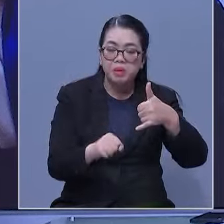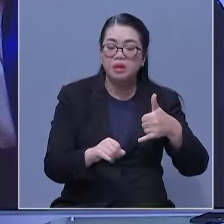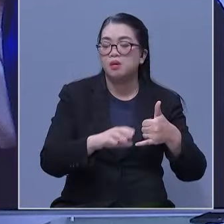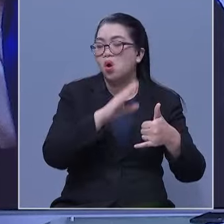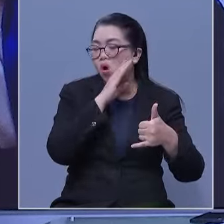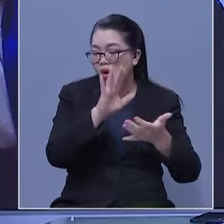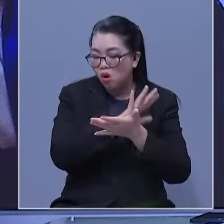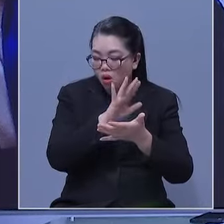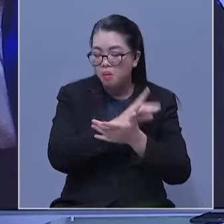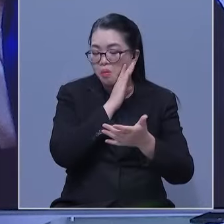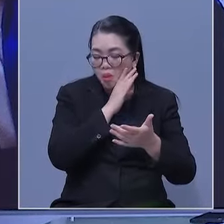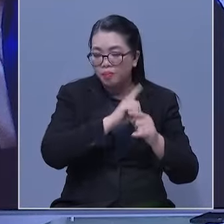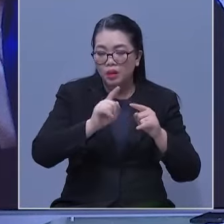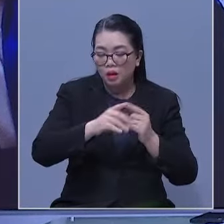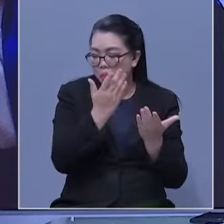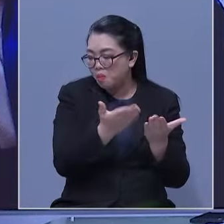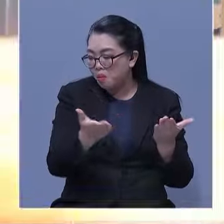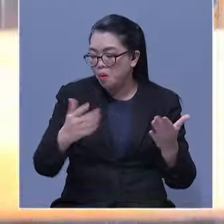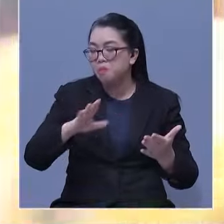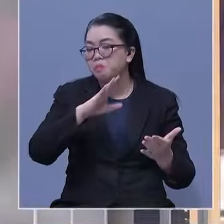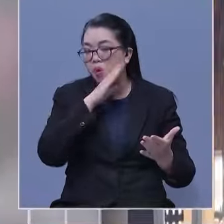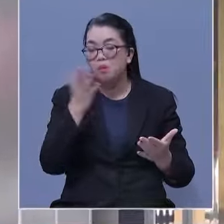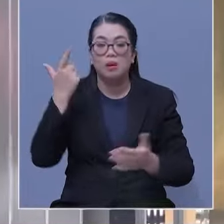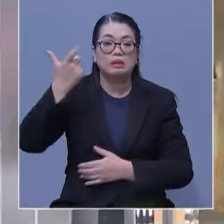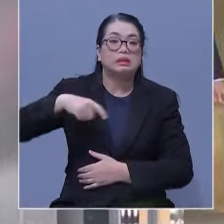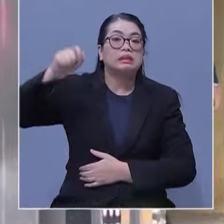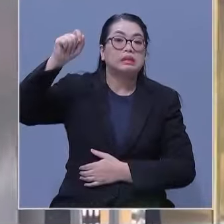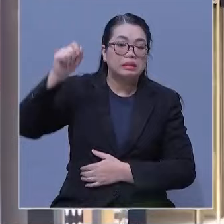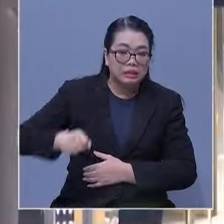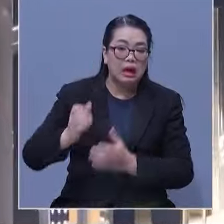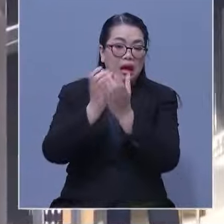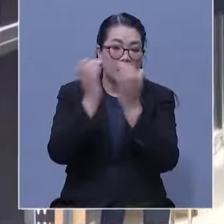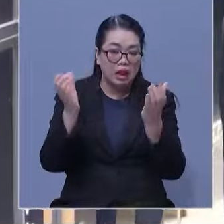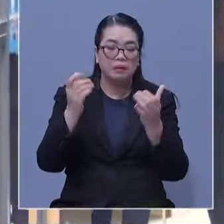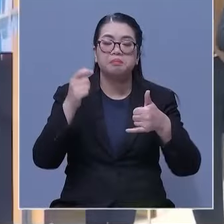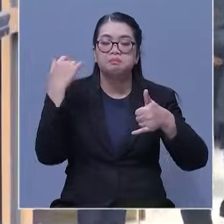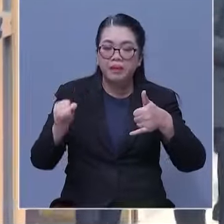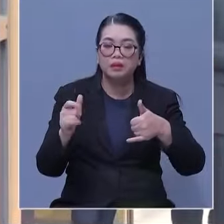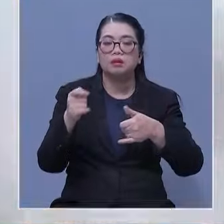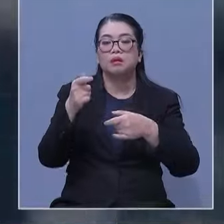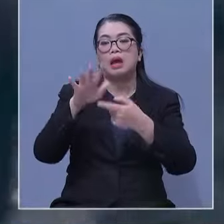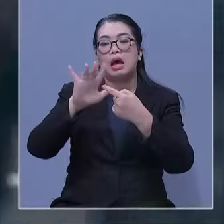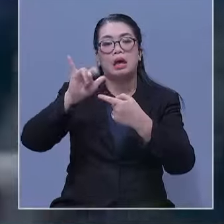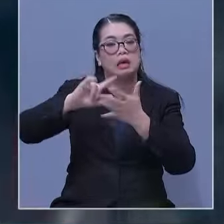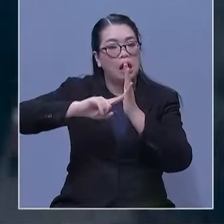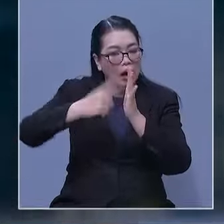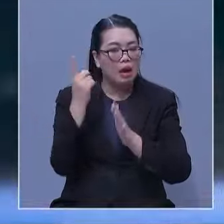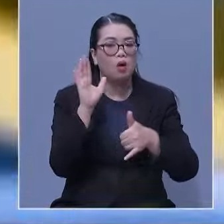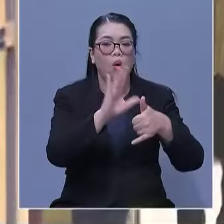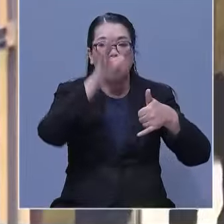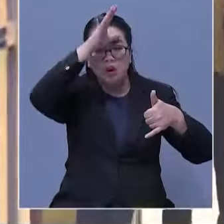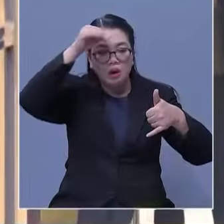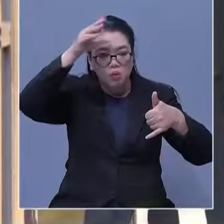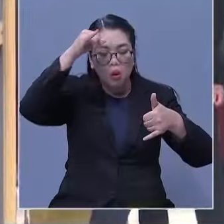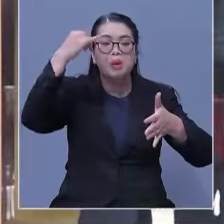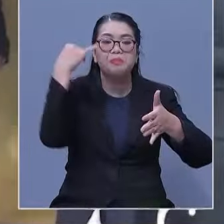หลือเกินและล่าสุดคุณผู้ชมเมื่อวานนี้นะคะทางศาลรัฐนิวยอร์กเพิ่งจะตัดสินพิจารณาคดีอาญาครั้งประวัติศาสตร์ของโดนัลด์ทรัม